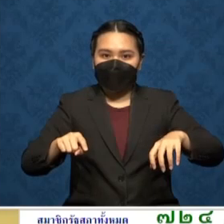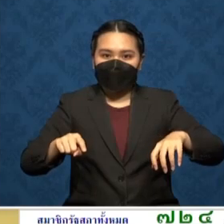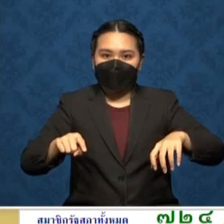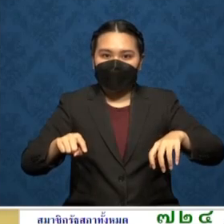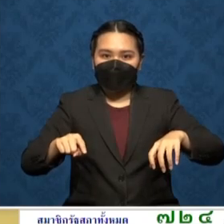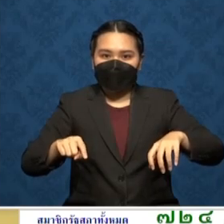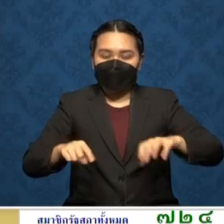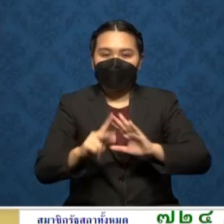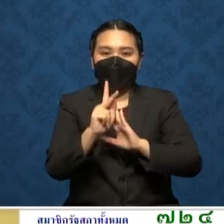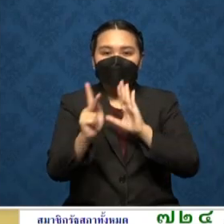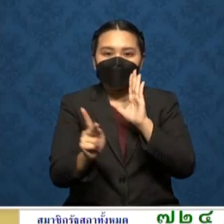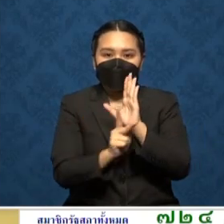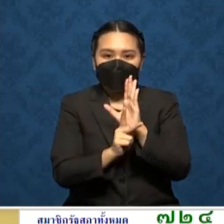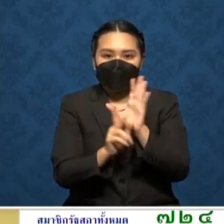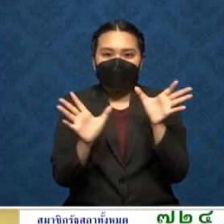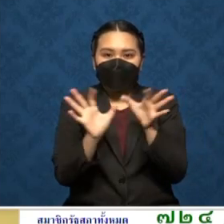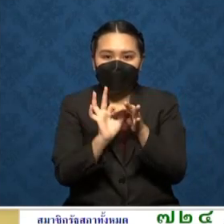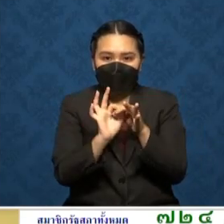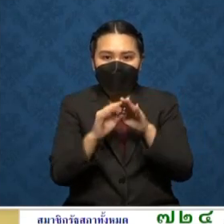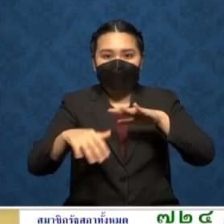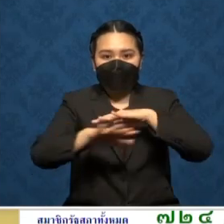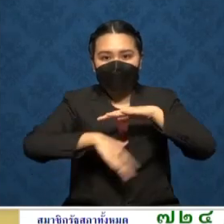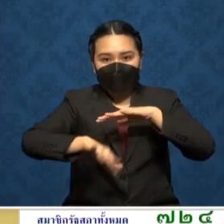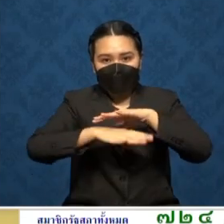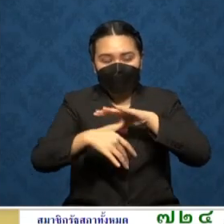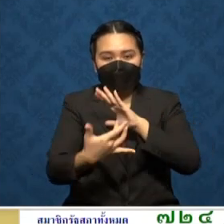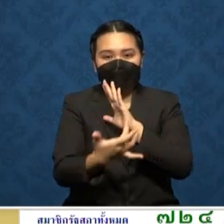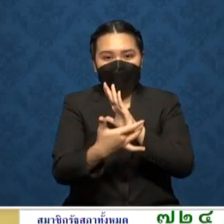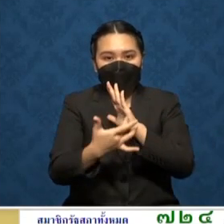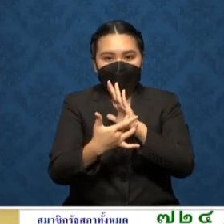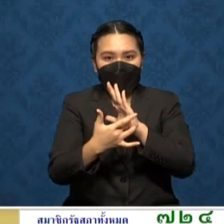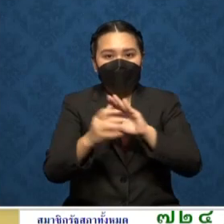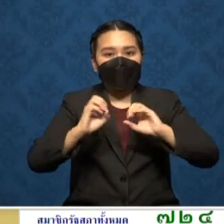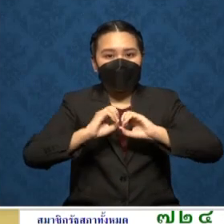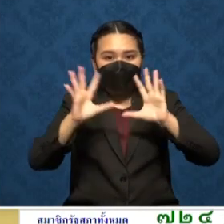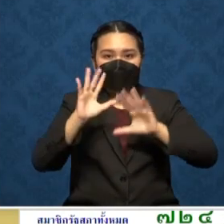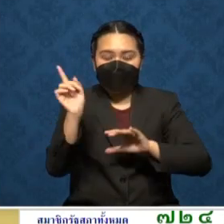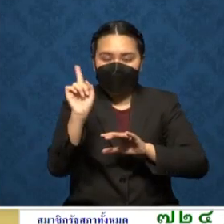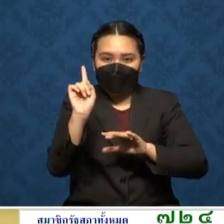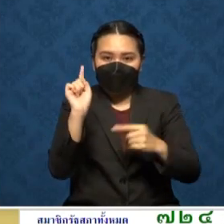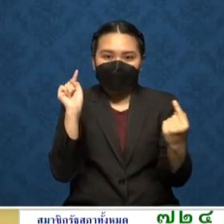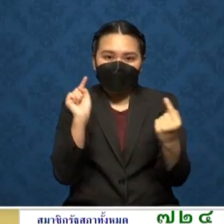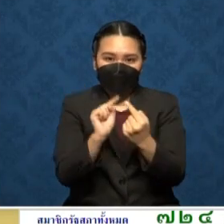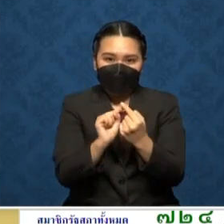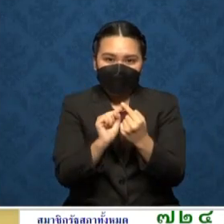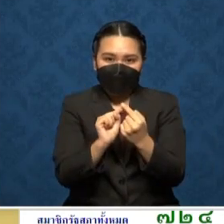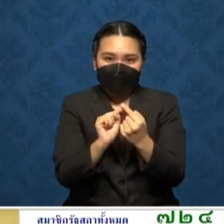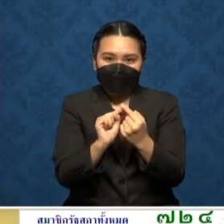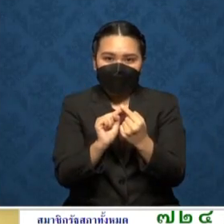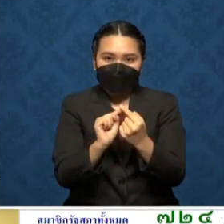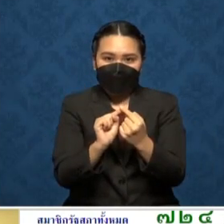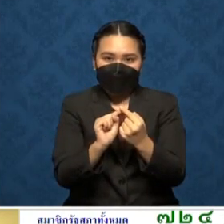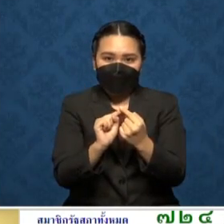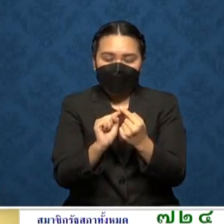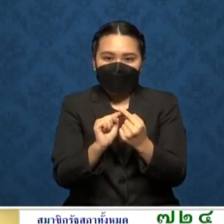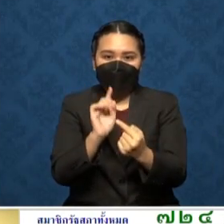กฎหมายว่าโดยธุรกรรมทางอิเล็กทรอนิกส์นั้นก็ระบุไว้ชัดว่าให้ใช้กับกิจการหรือนิติกรรมในท